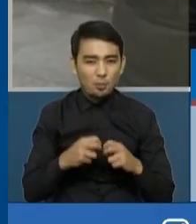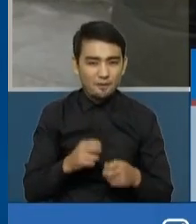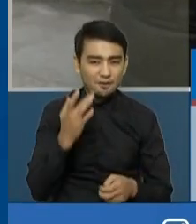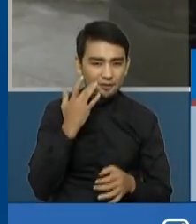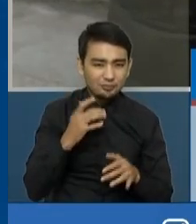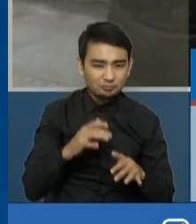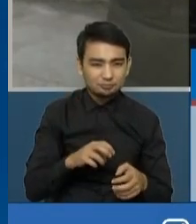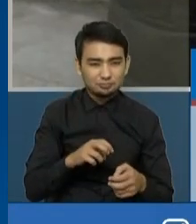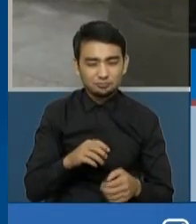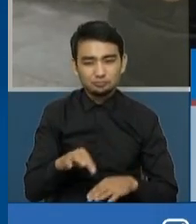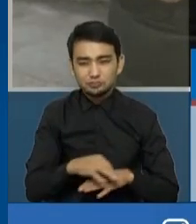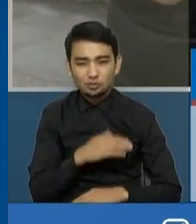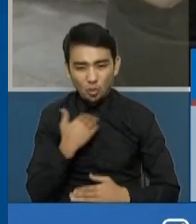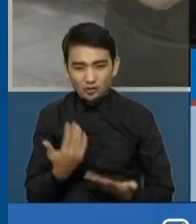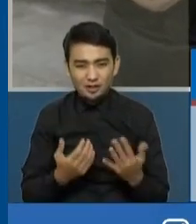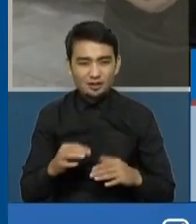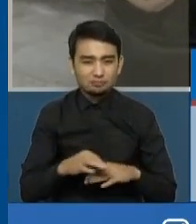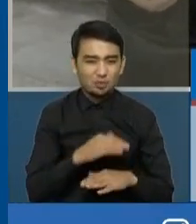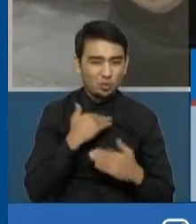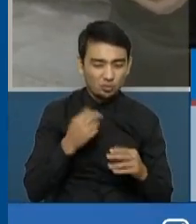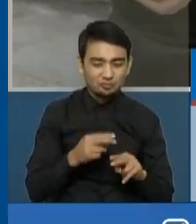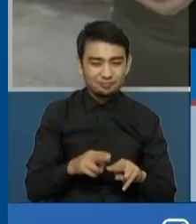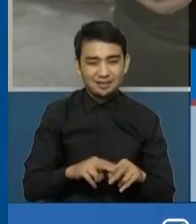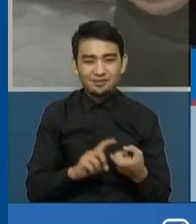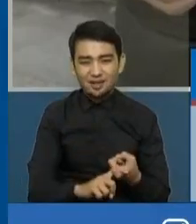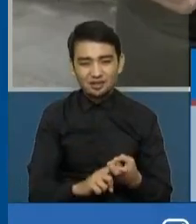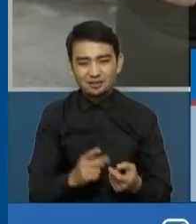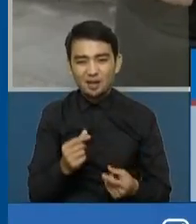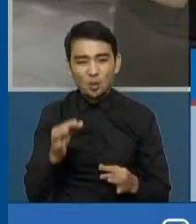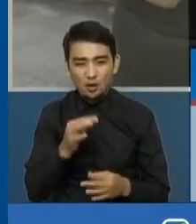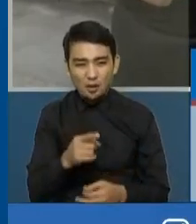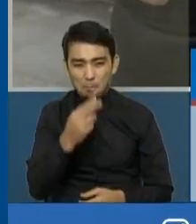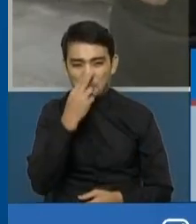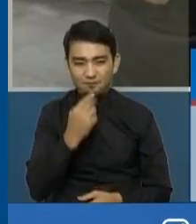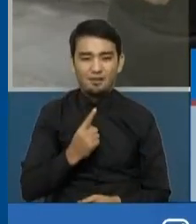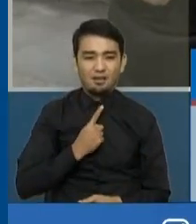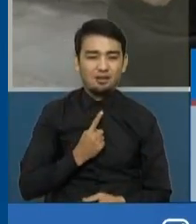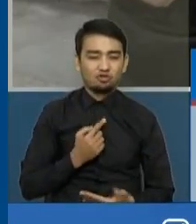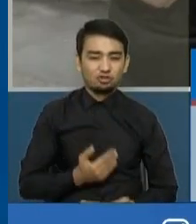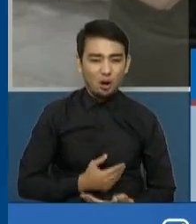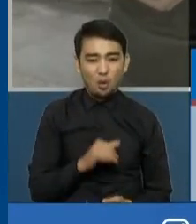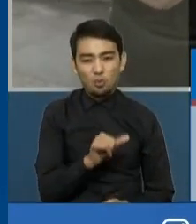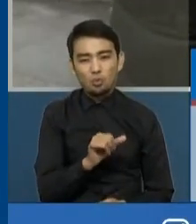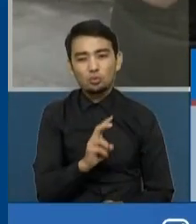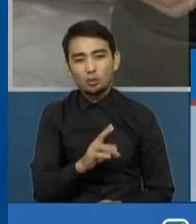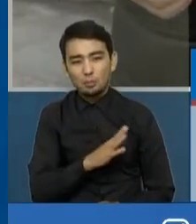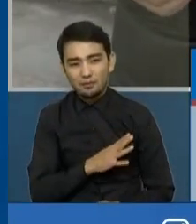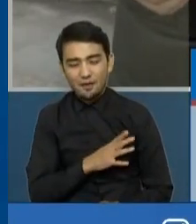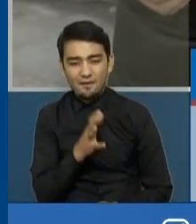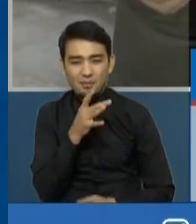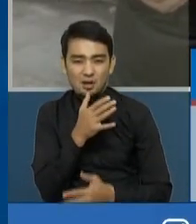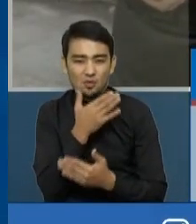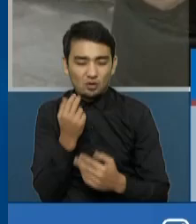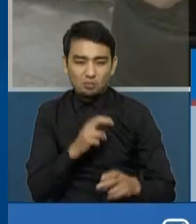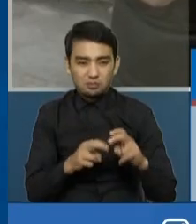нежелания жениться или выходить замуж связана с деньгами. Некоторым людям привычнее жить в одиночестве, а у кого-то просто нет времени на